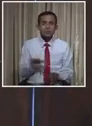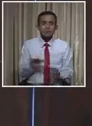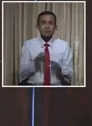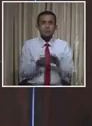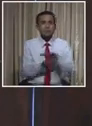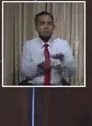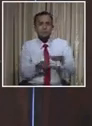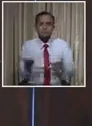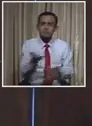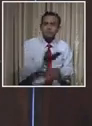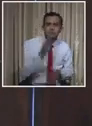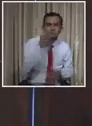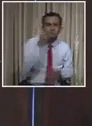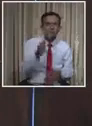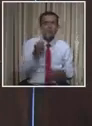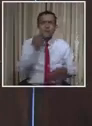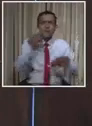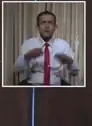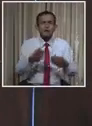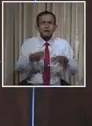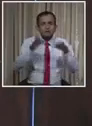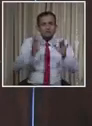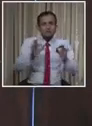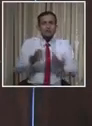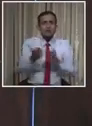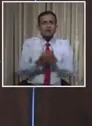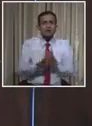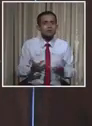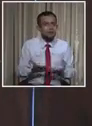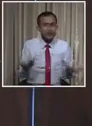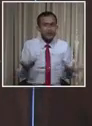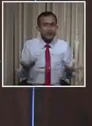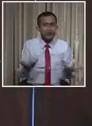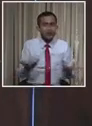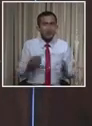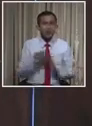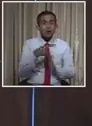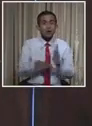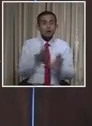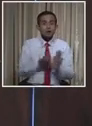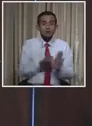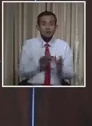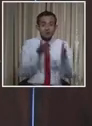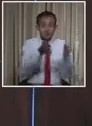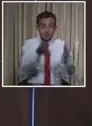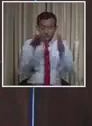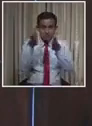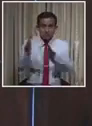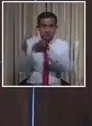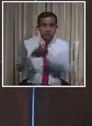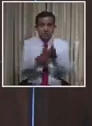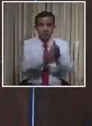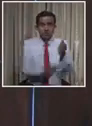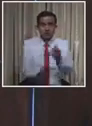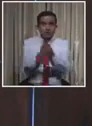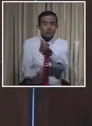පරිසරය දිහා බැලුවම ලේසියෙන් පෙළගස්සන්න පුළුවන් එකක් නෙවෙයි. නමුත් රටේ සෑම අංශයක්ම නියෝජනය වෙන